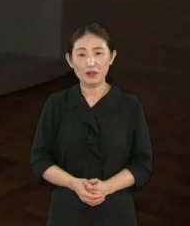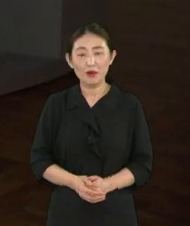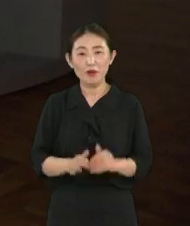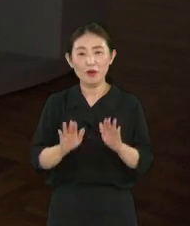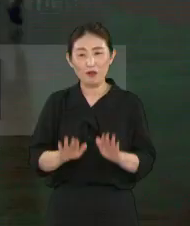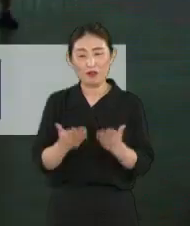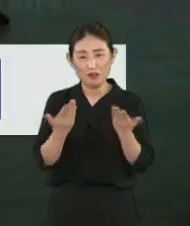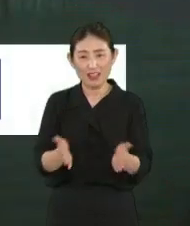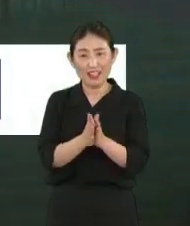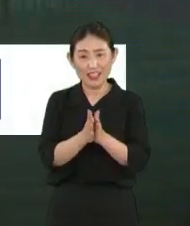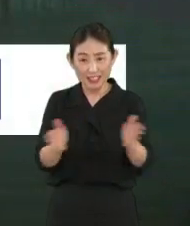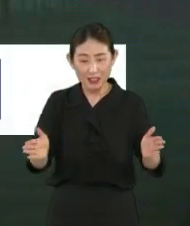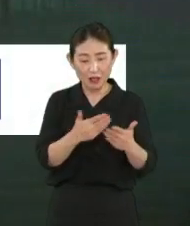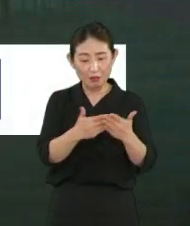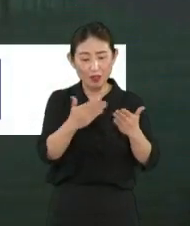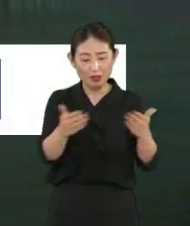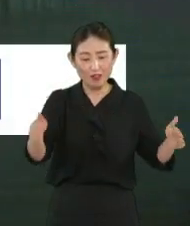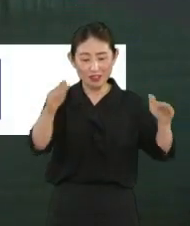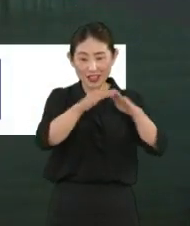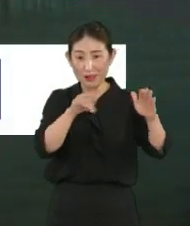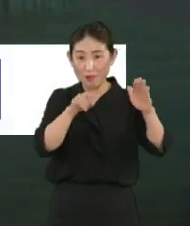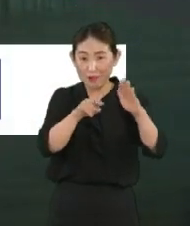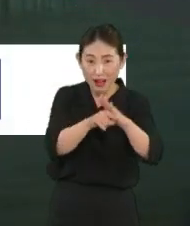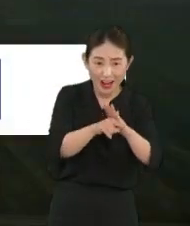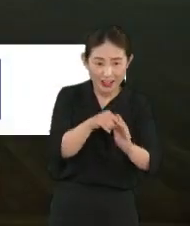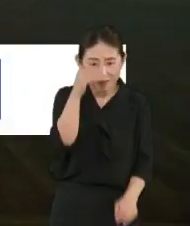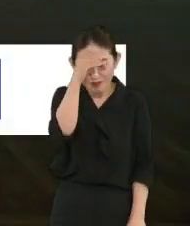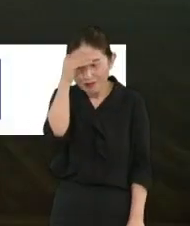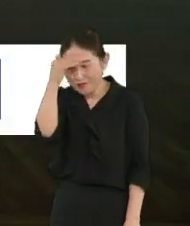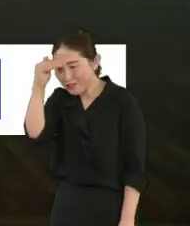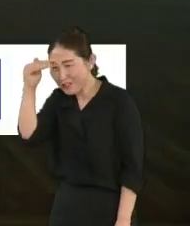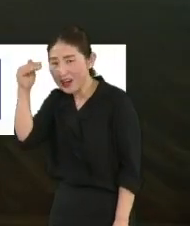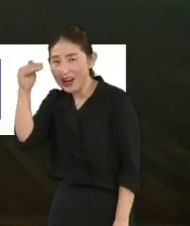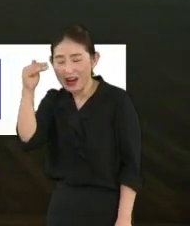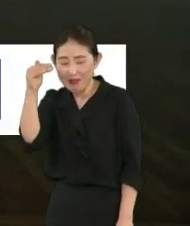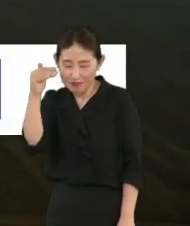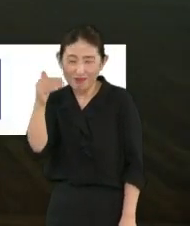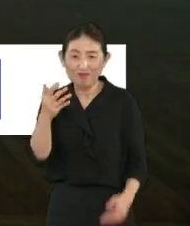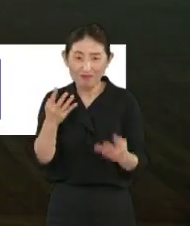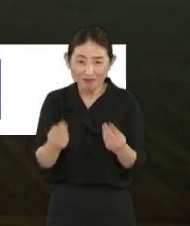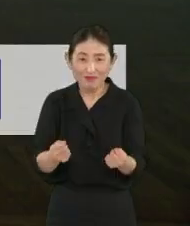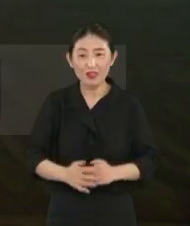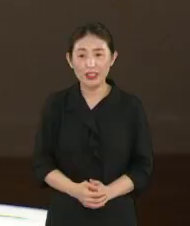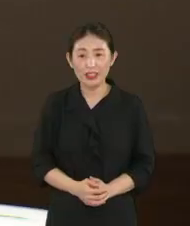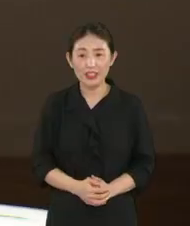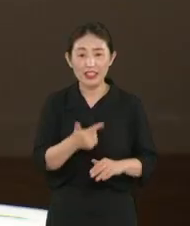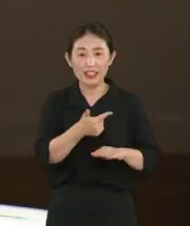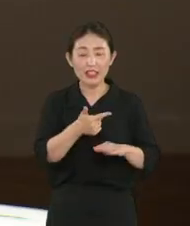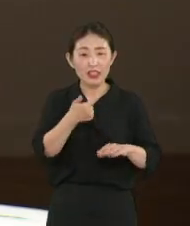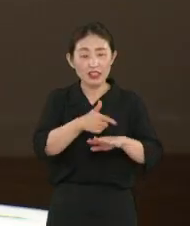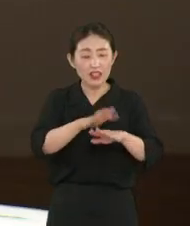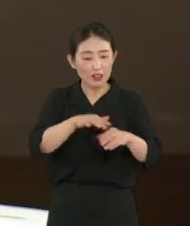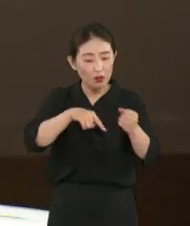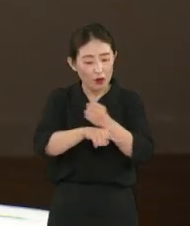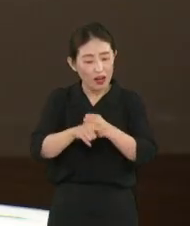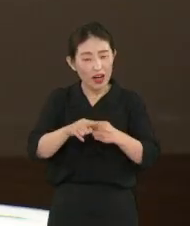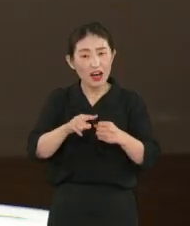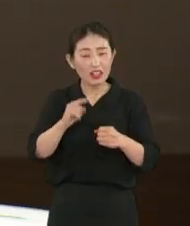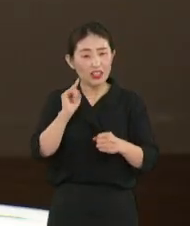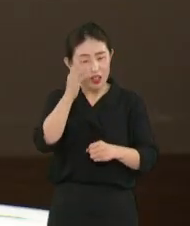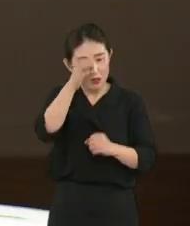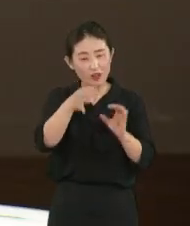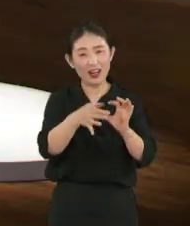도심속 미술관 등을 찾아 여유를 즐기는 사람들도 눈에 띄었습니다 대전 관계 술 pn 달래와